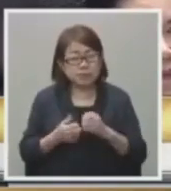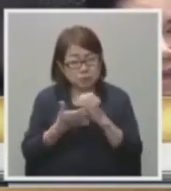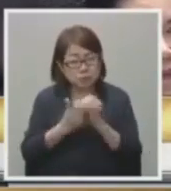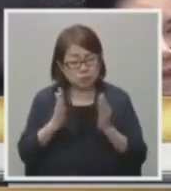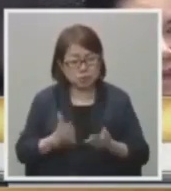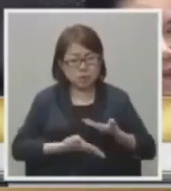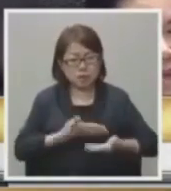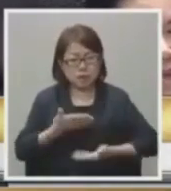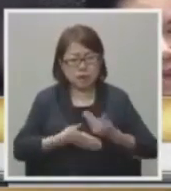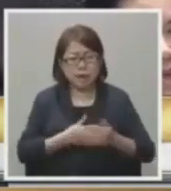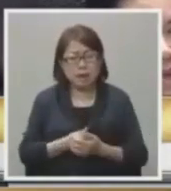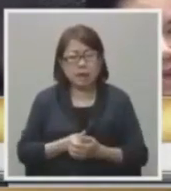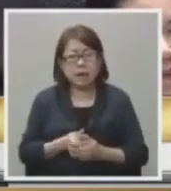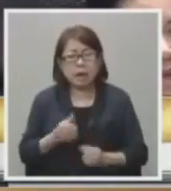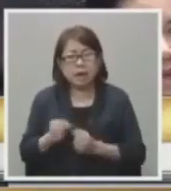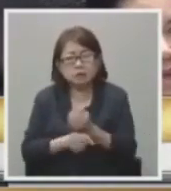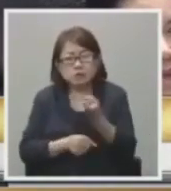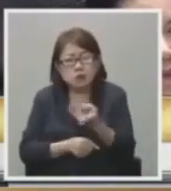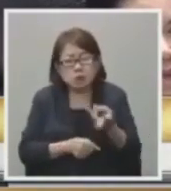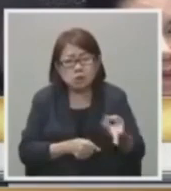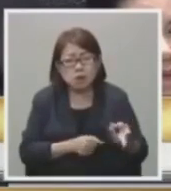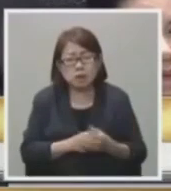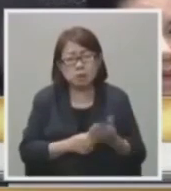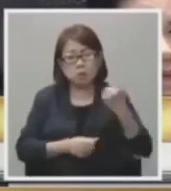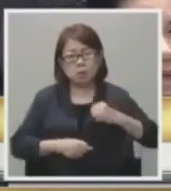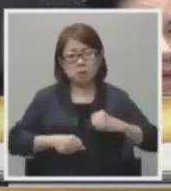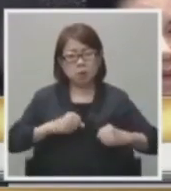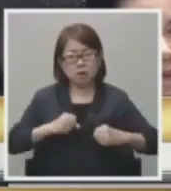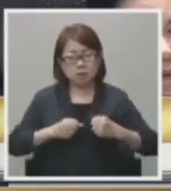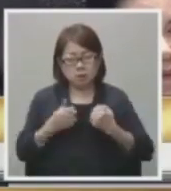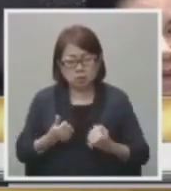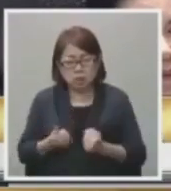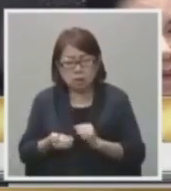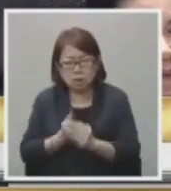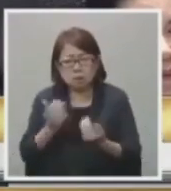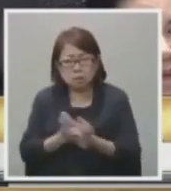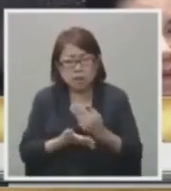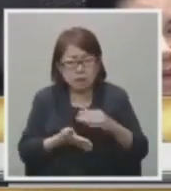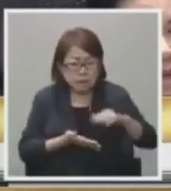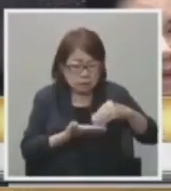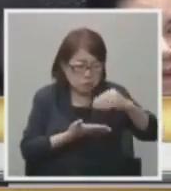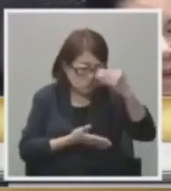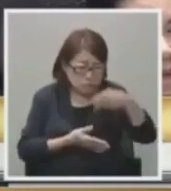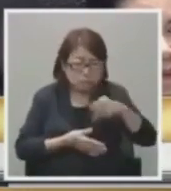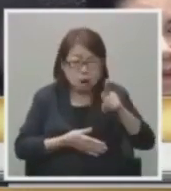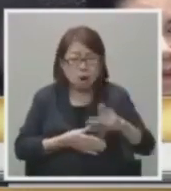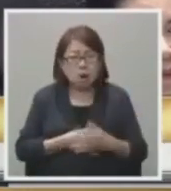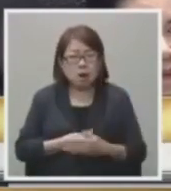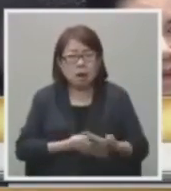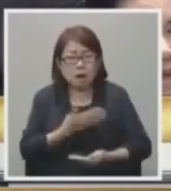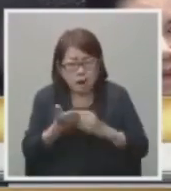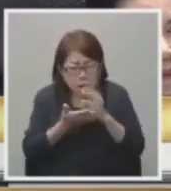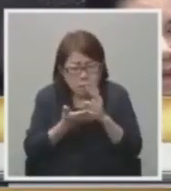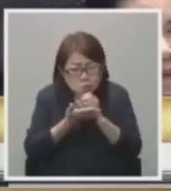น่ะเริ่มเด็กไปเรื่อยๆแต่ก่อนก็วัยรุ่นเดี๋ยวนี้เด็กประถมเด็กนักเรียนขายยาเสพ